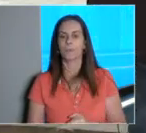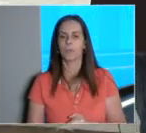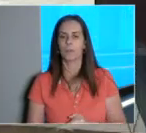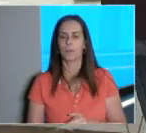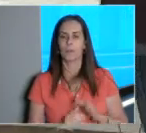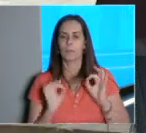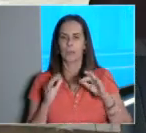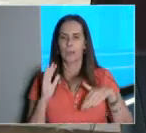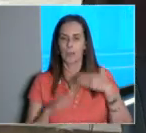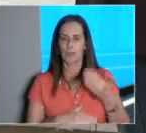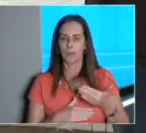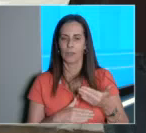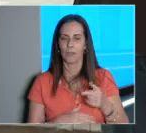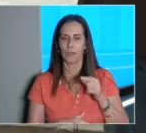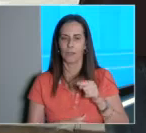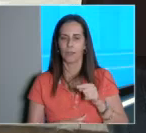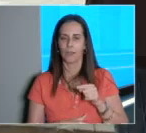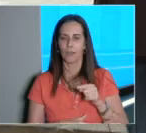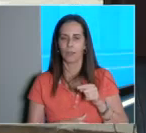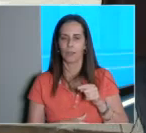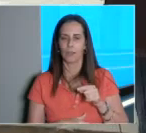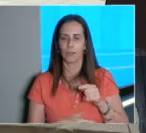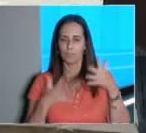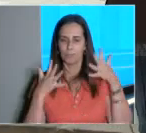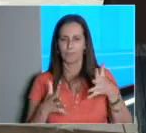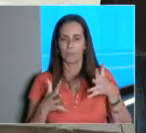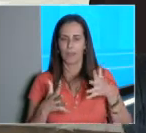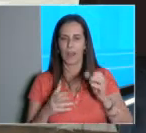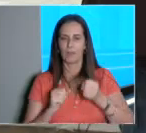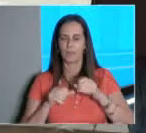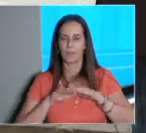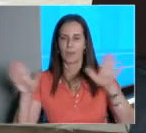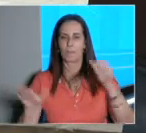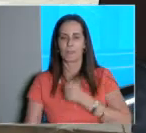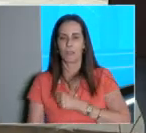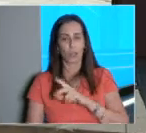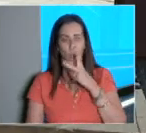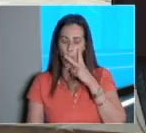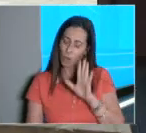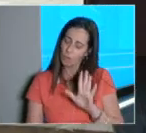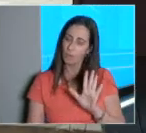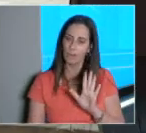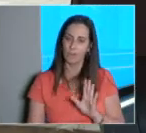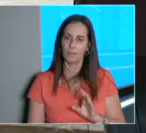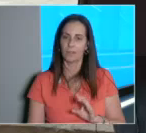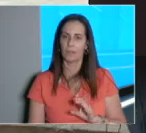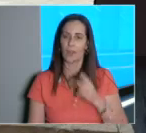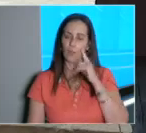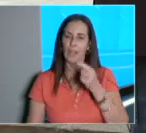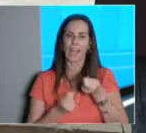בעיקר אחרי שהיא התפרצה במטוס לקברנית האומלל. אנחנו לא ראינו צילום של דבר הזה, ראינו צילום של